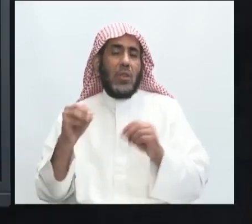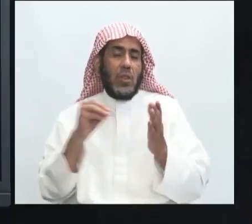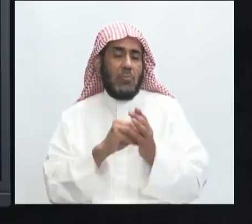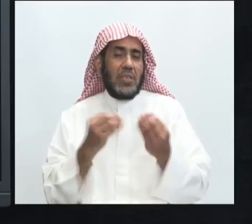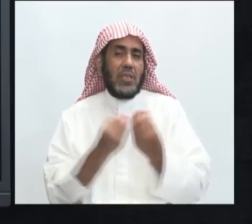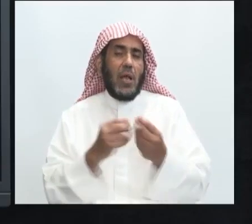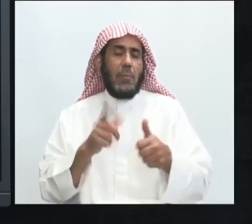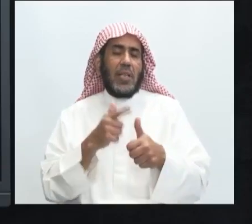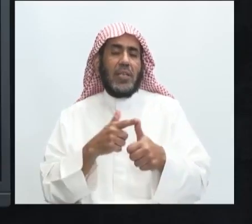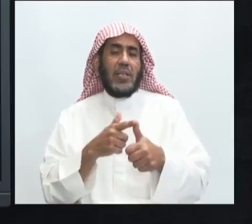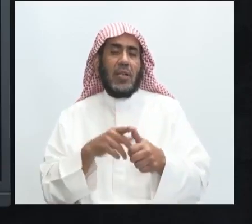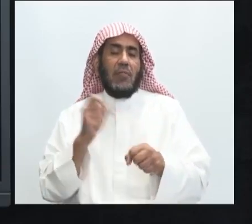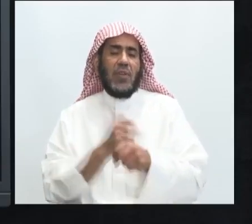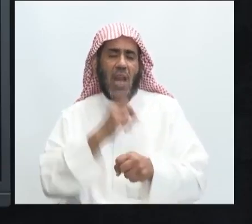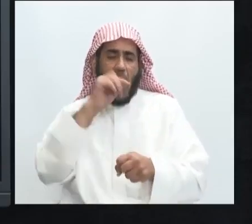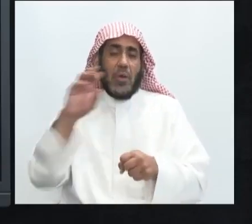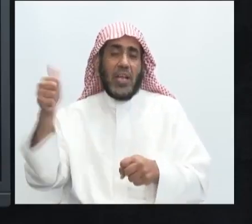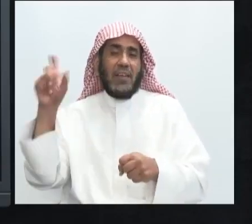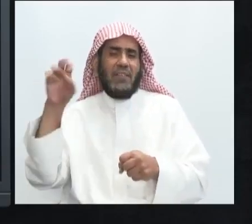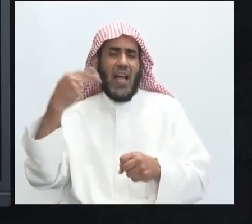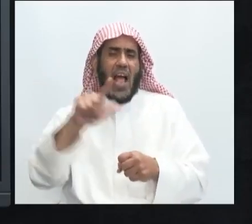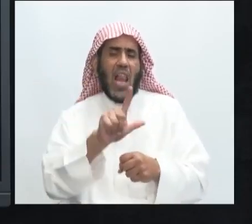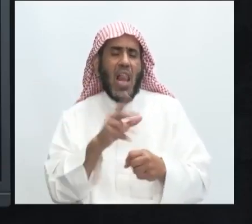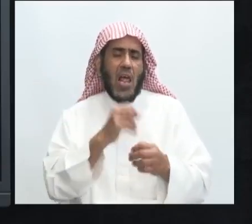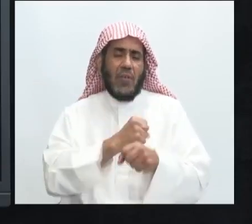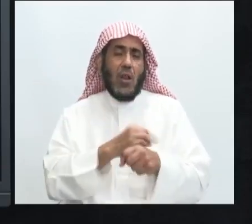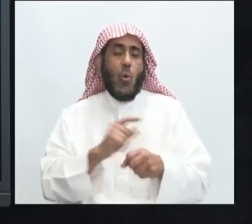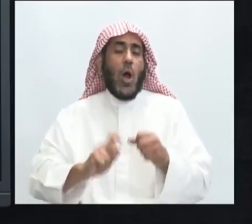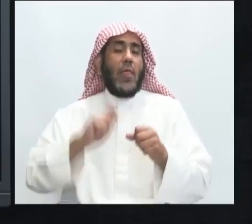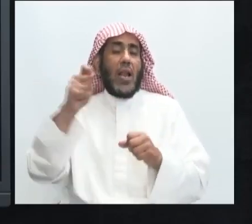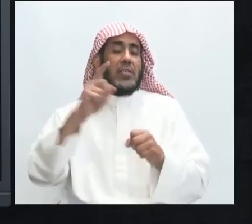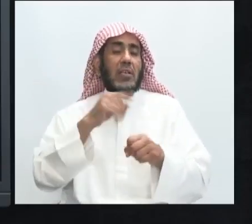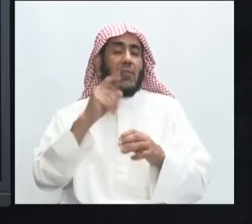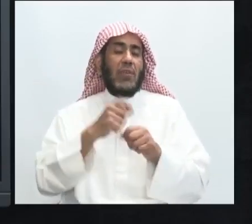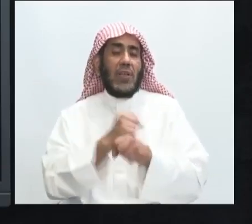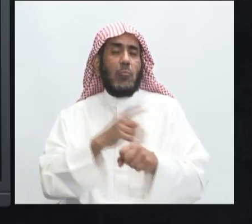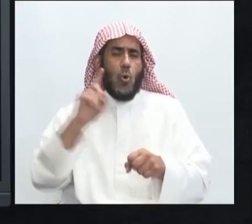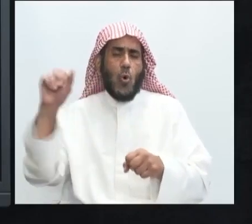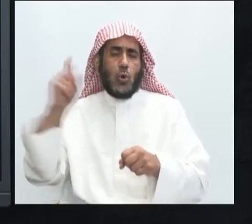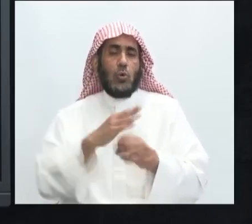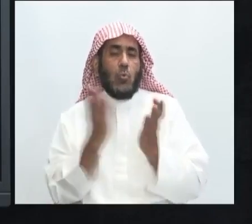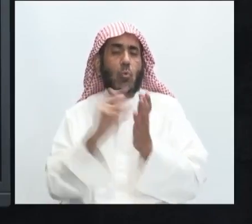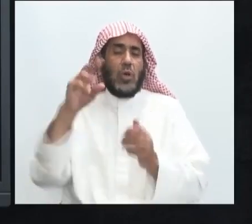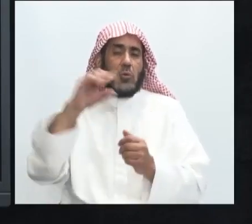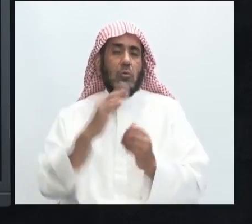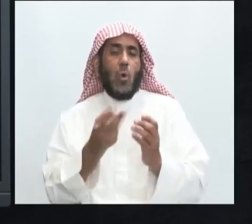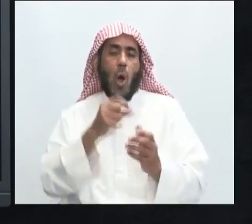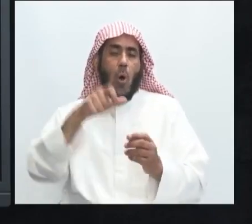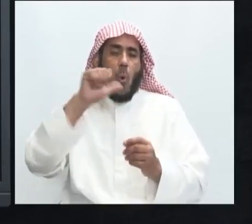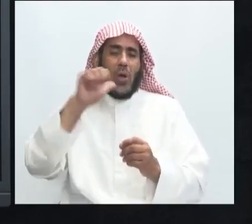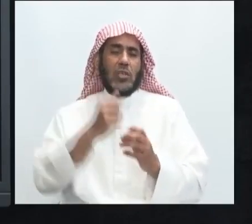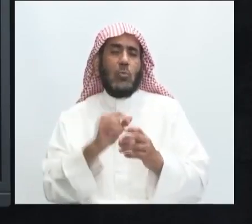بدايه صيغه فعل الامر افعل وهذا هو الاصل في صيغ الامر اكتب وادرس واشرب